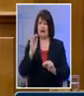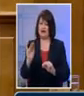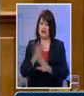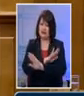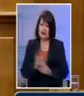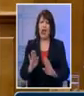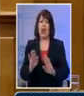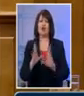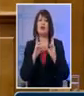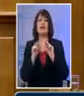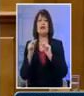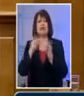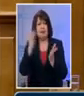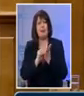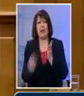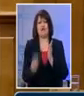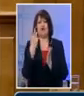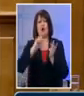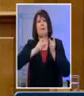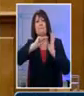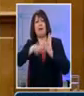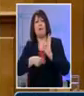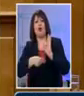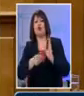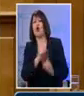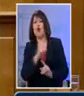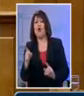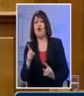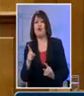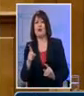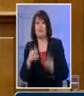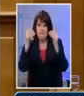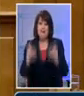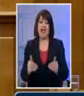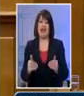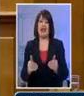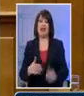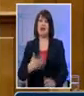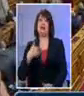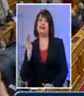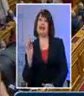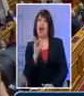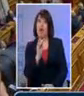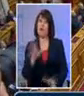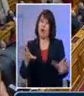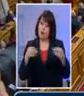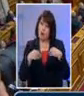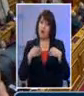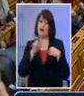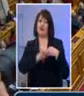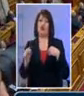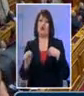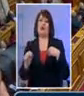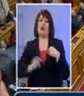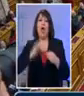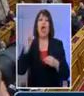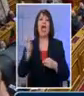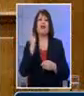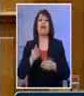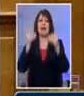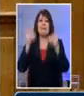Δεν συζητάμε νέο μνημόνιο. Αυτή είναι επίσης μια σταθερή κόκκινη γραμμή. Σας καλούμε να την υιοθετήσετε ως εθνική κόκκινη